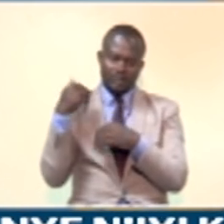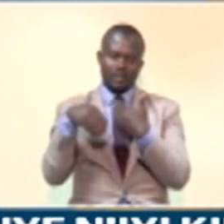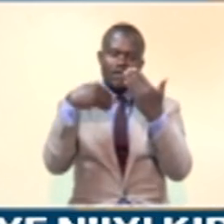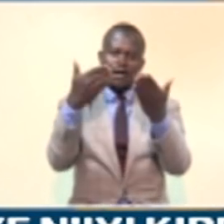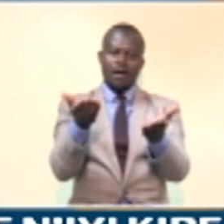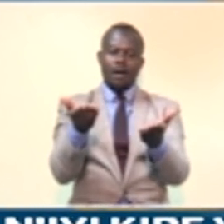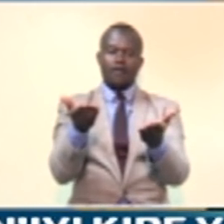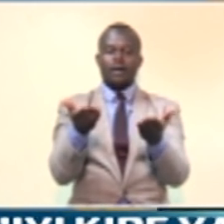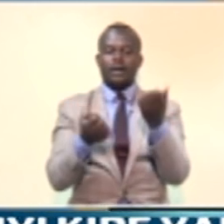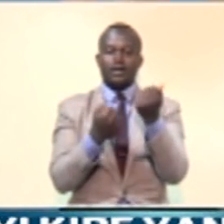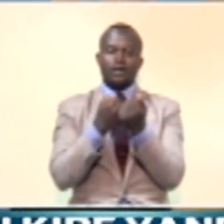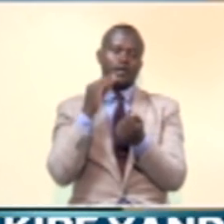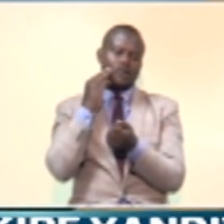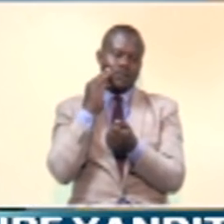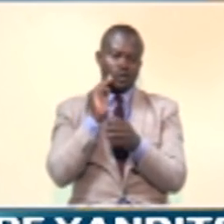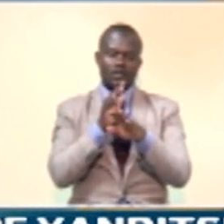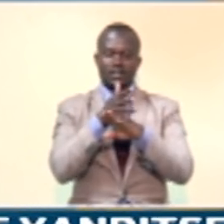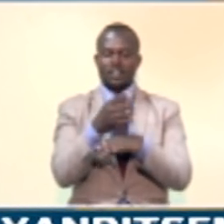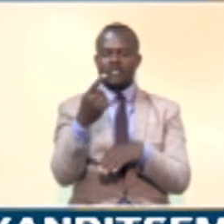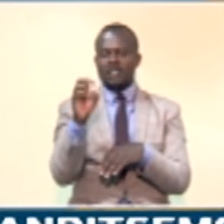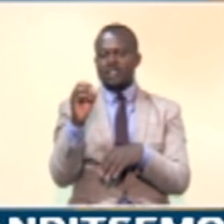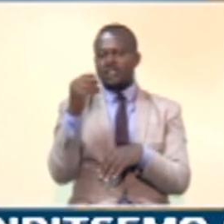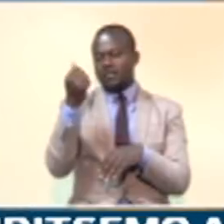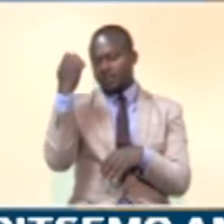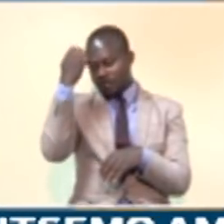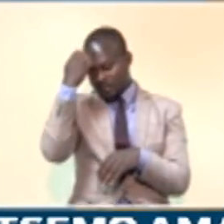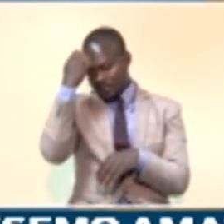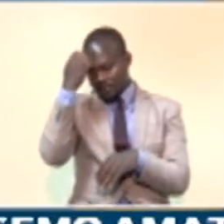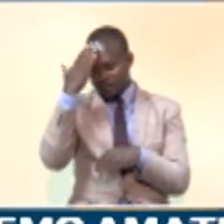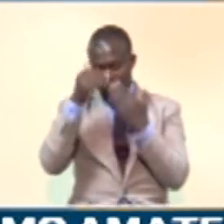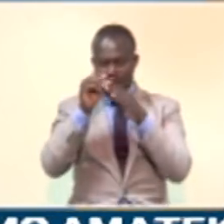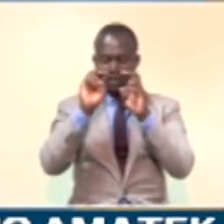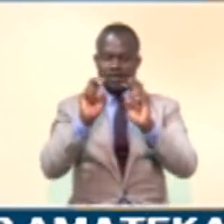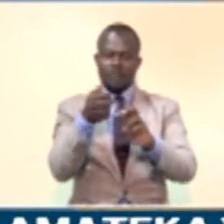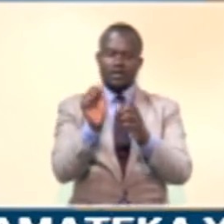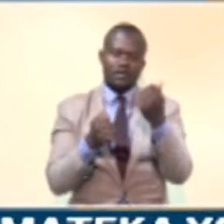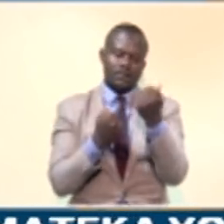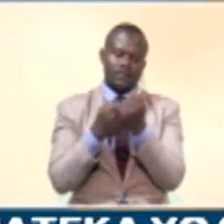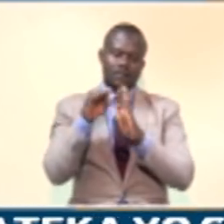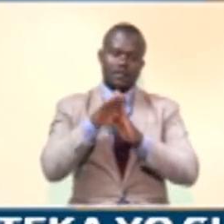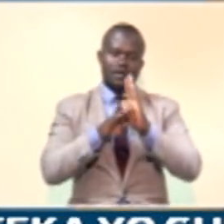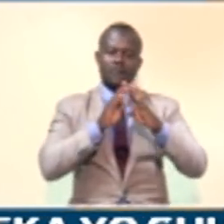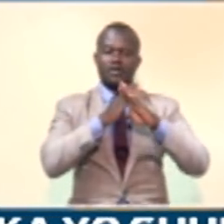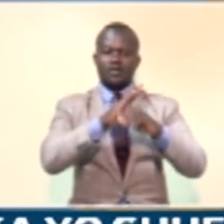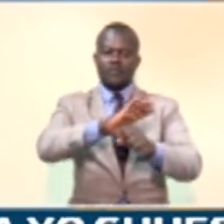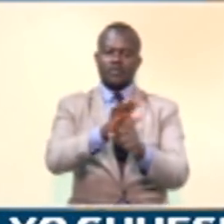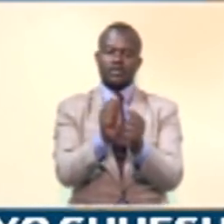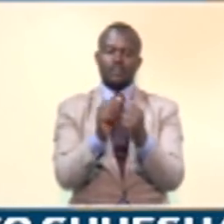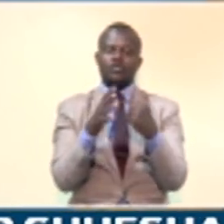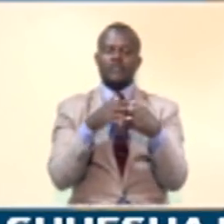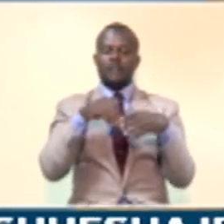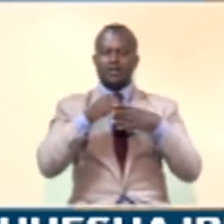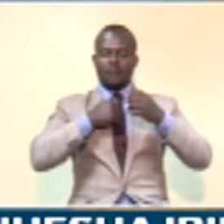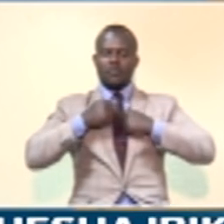guverinoma y'u Rwanda inkunga ya miliyoni zirenga ijana z'amayero kugira ngo ishyigikire gahunda yo kurwanya COVID-19 mu